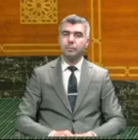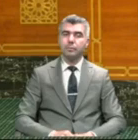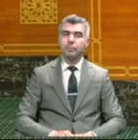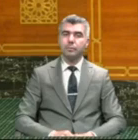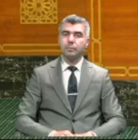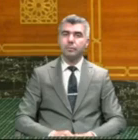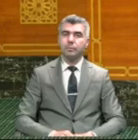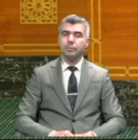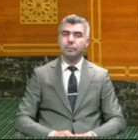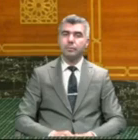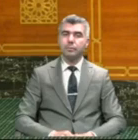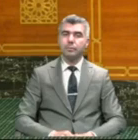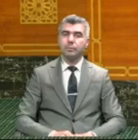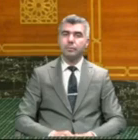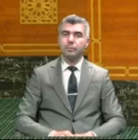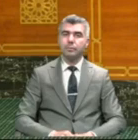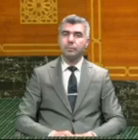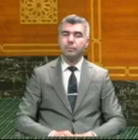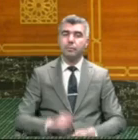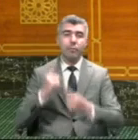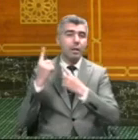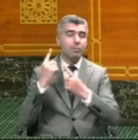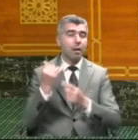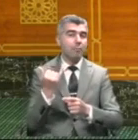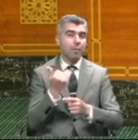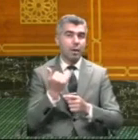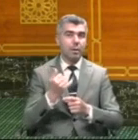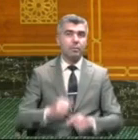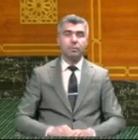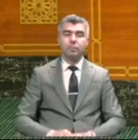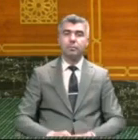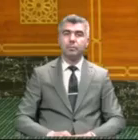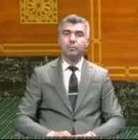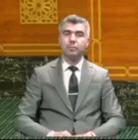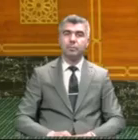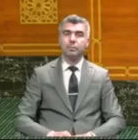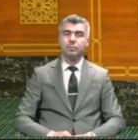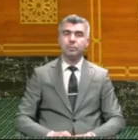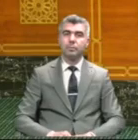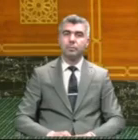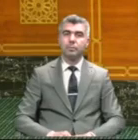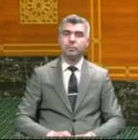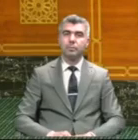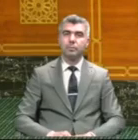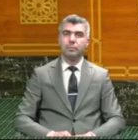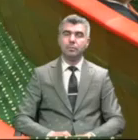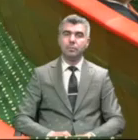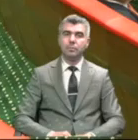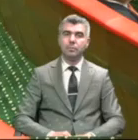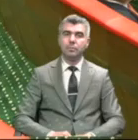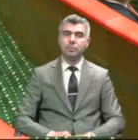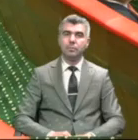ايوا اسمع اي واسمه يوسمه لا يمكن